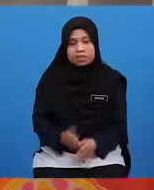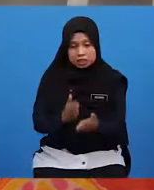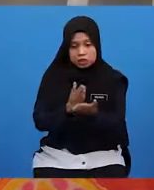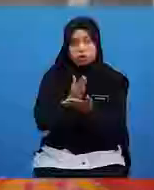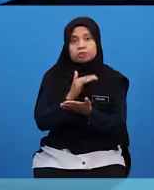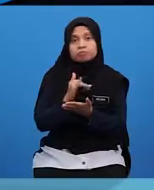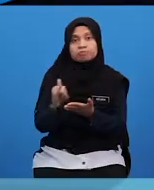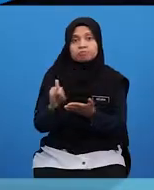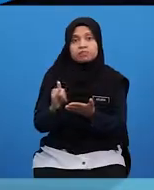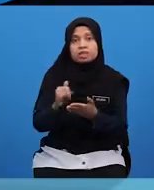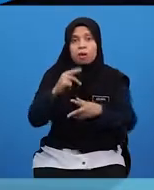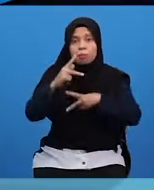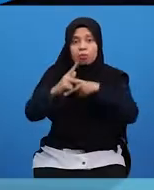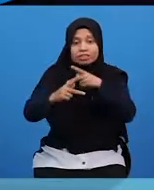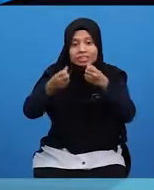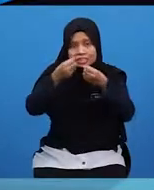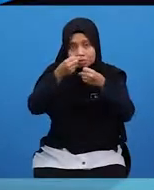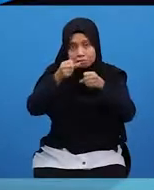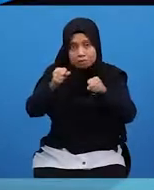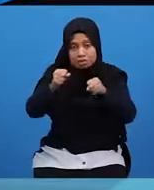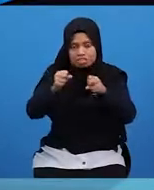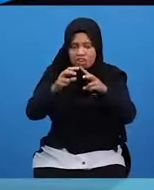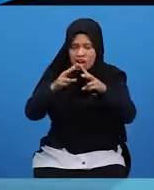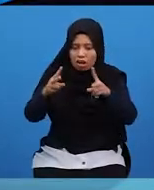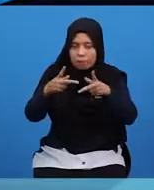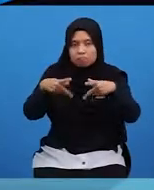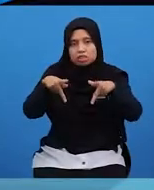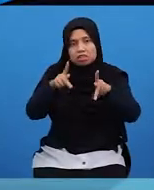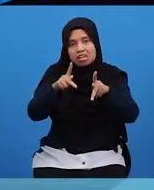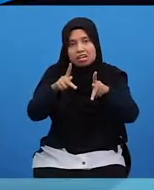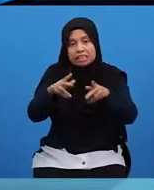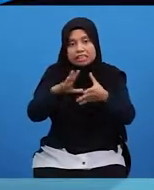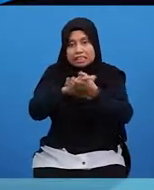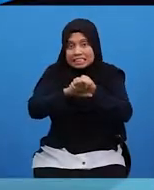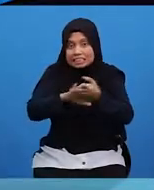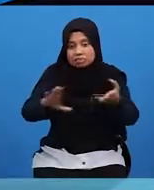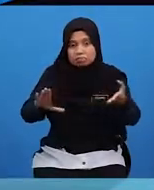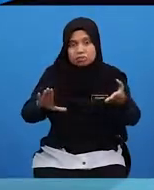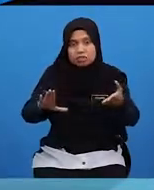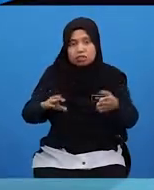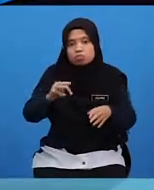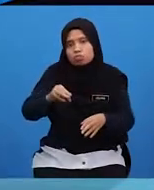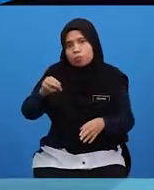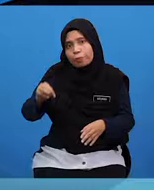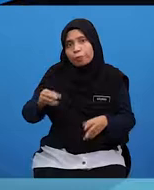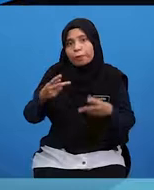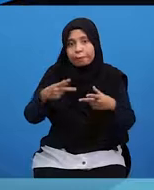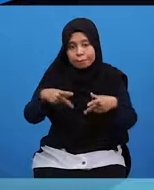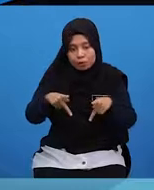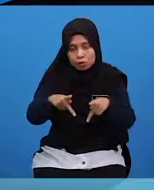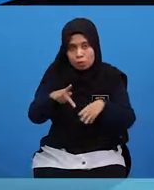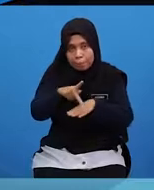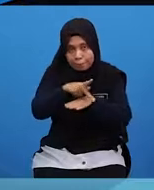Seterusnya murid, proses penyediaan lilin sangat mementingkan aspek keselamatan. Murid-murid perlu